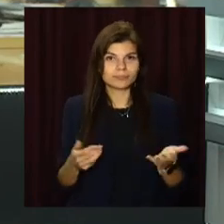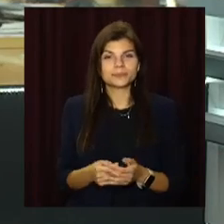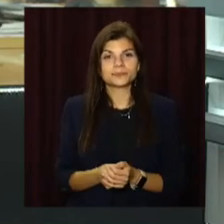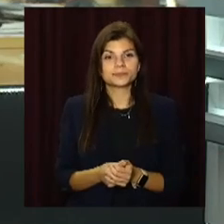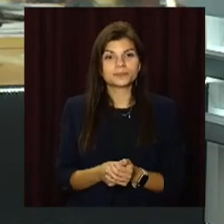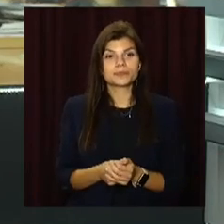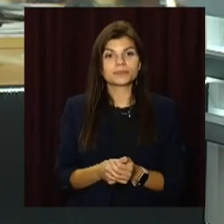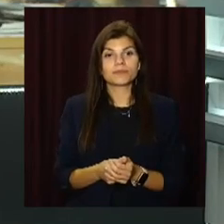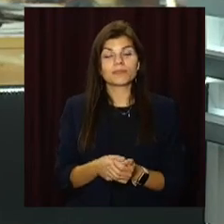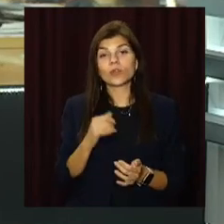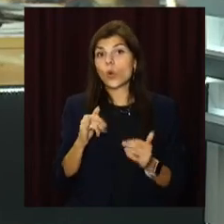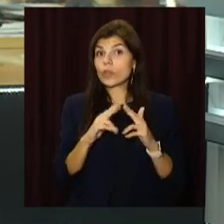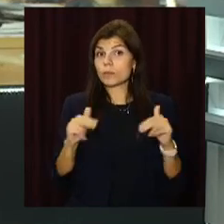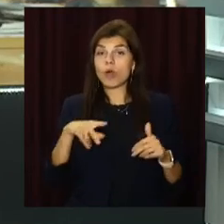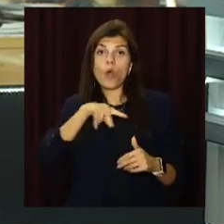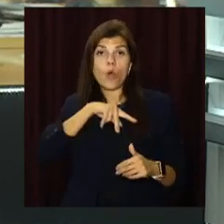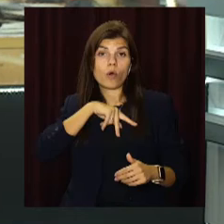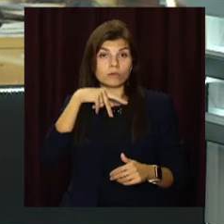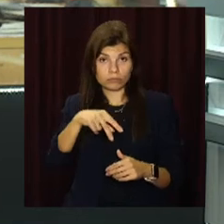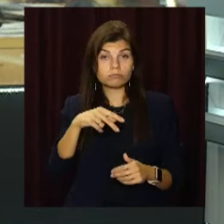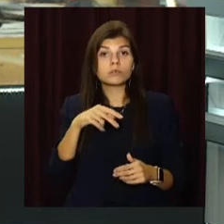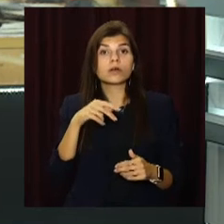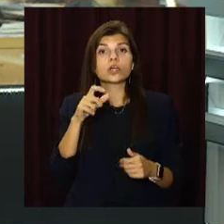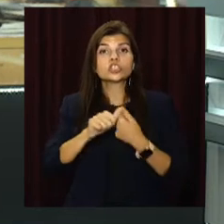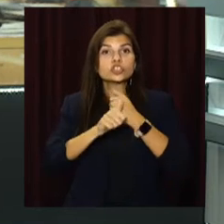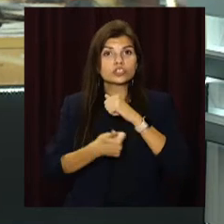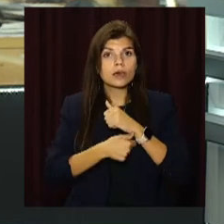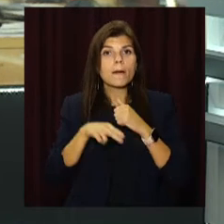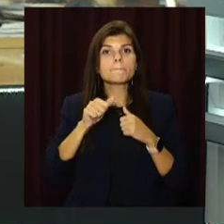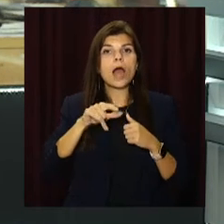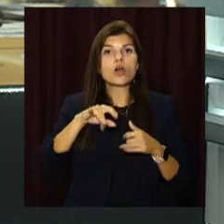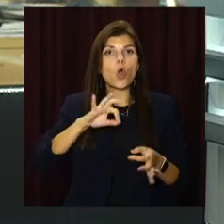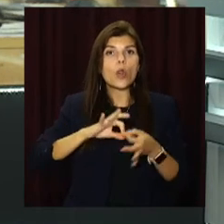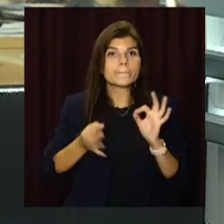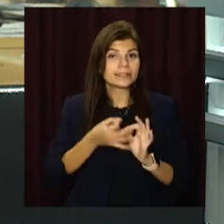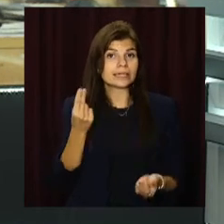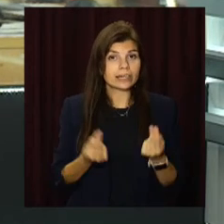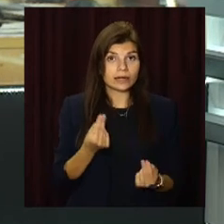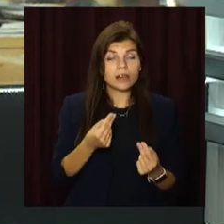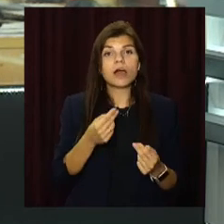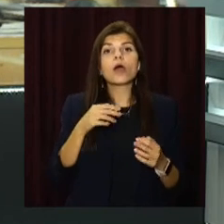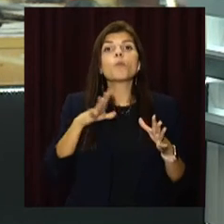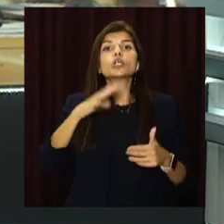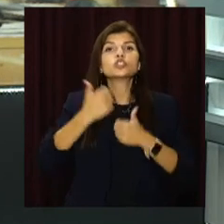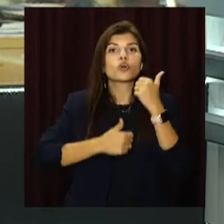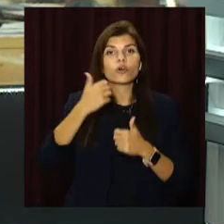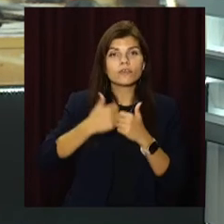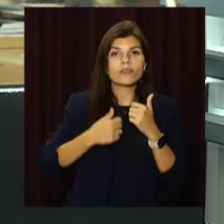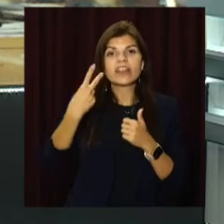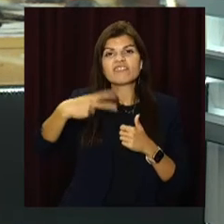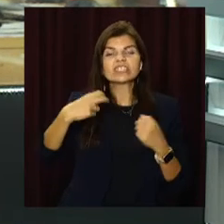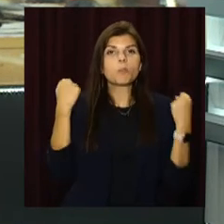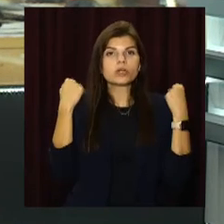Почесті найкращим. У Дніпрі нагородили переможців та призерів 16-х паралімпійських ігор. На змаганнях у Токіо 20